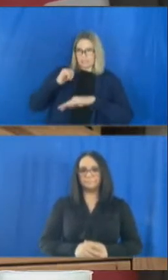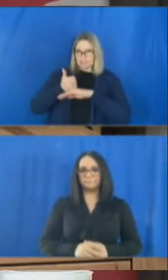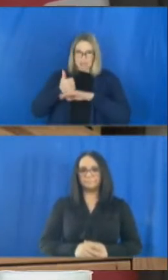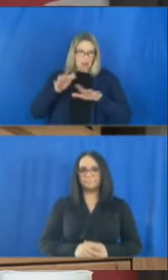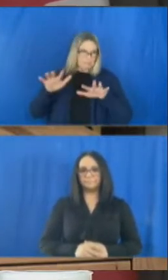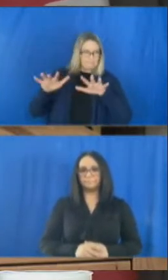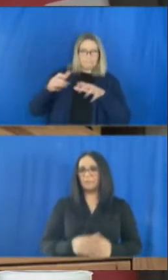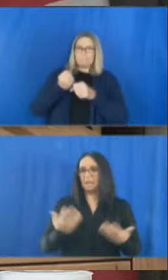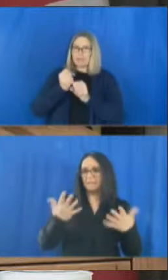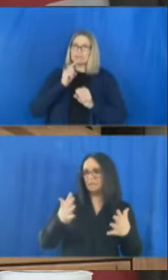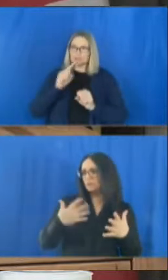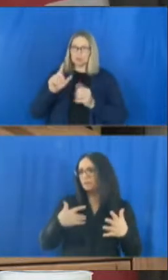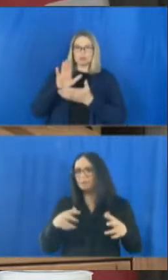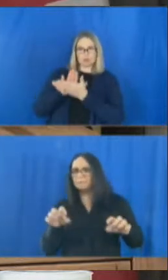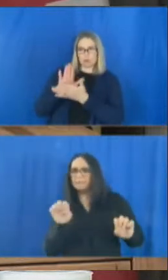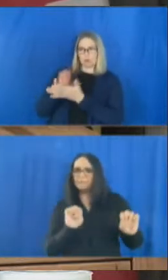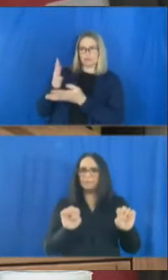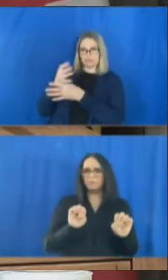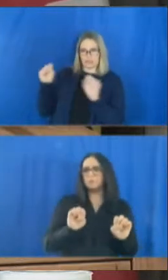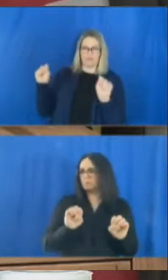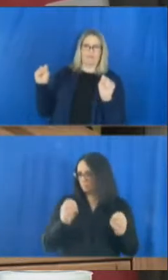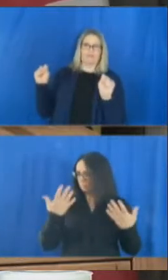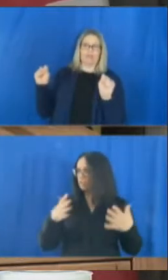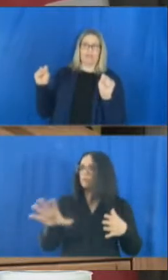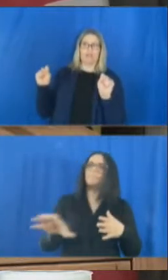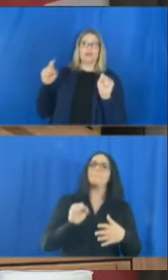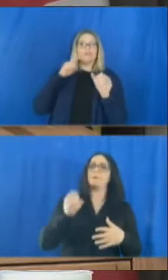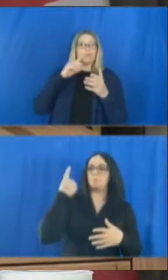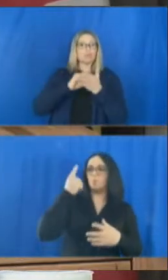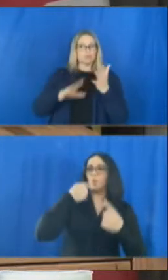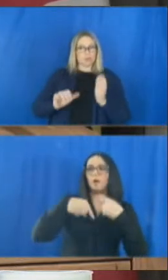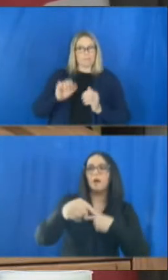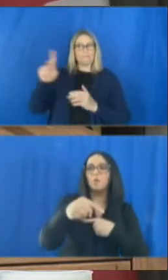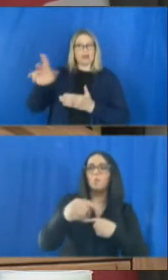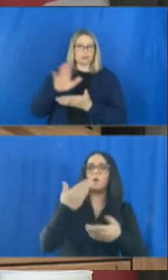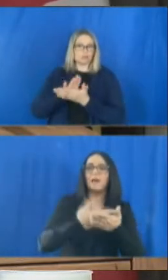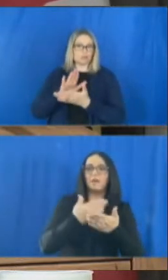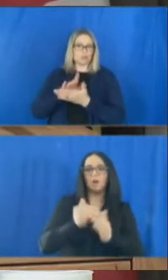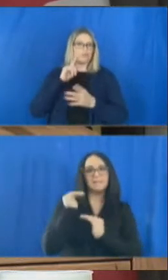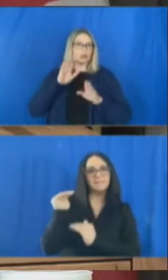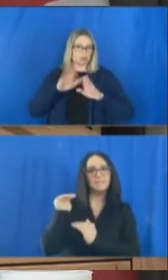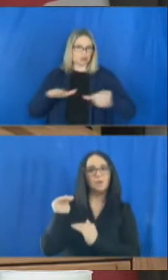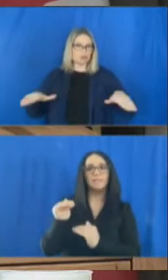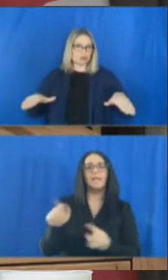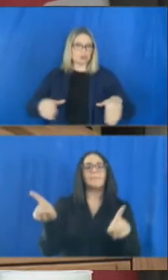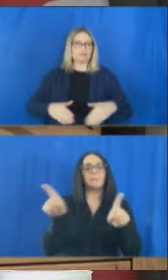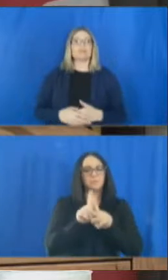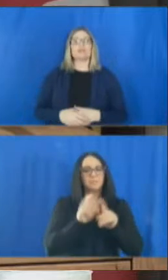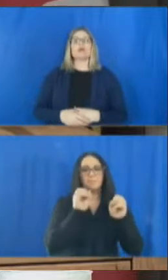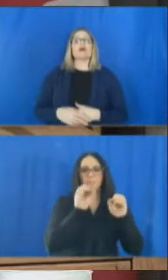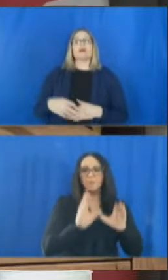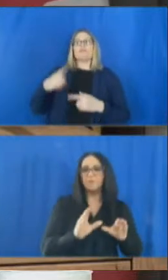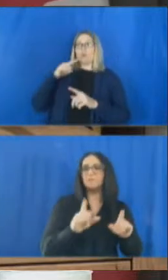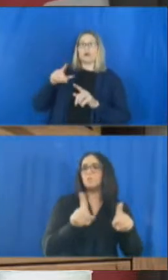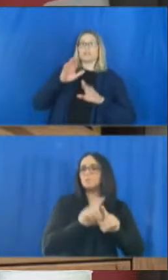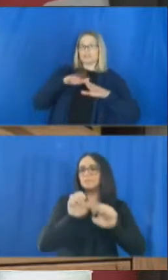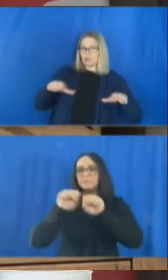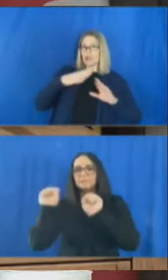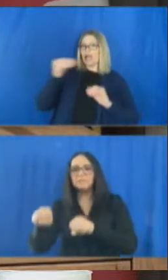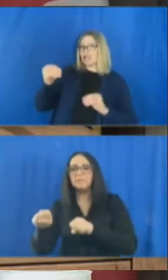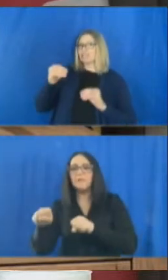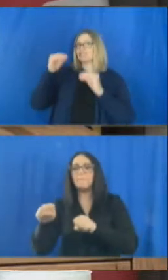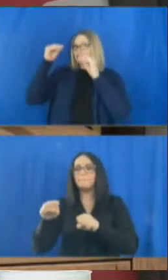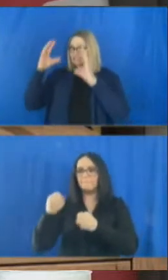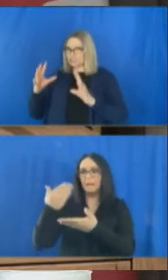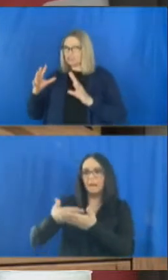réfléchis selon les besoins pour apporter une plus grande stabilité aux élèves lors du retour